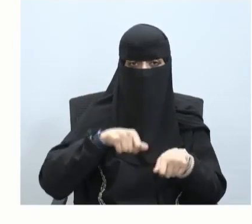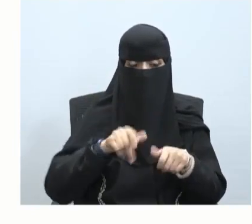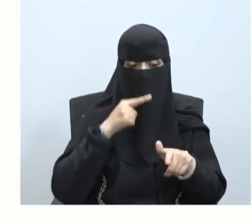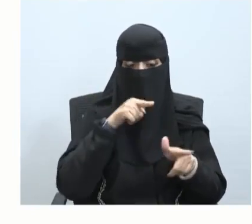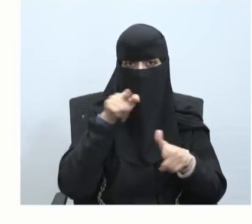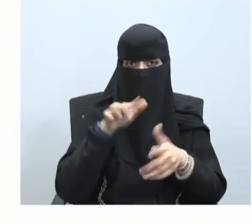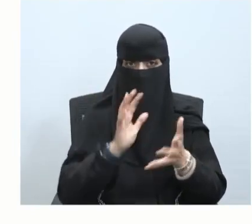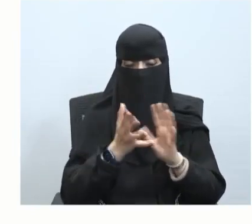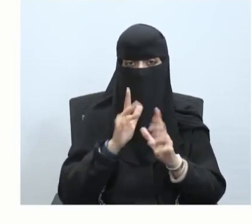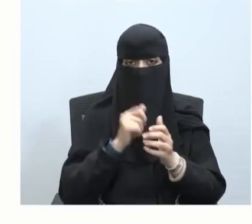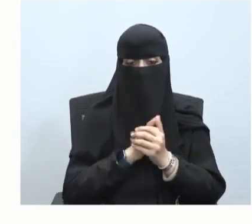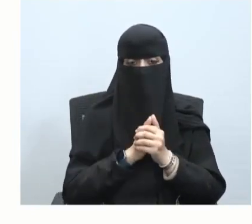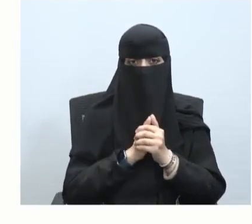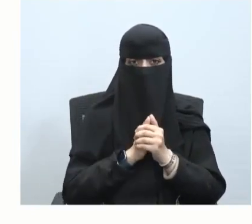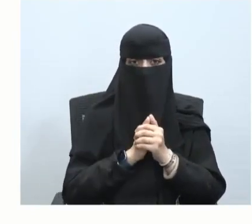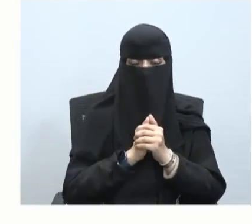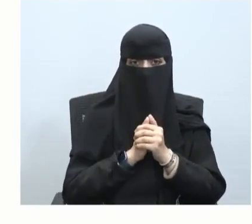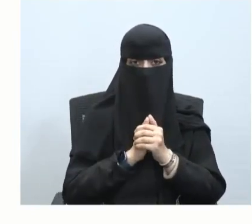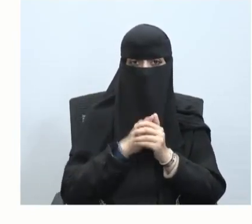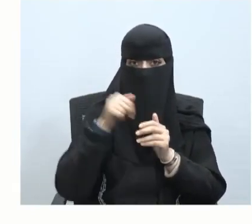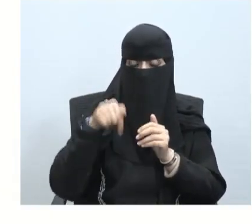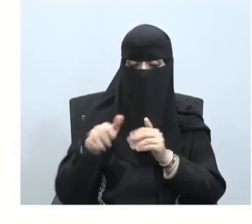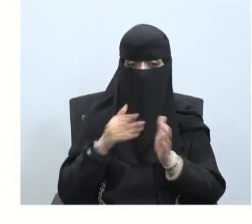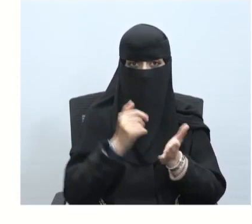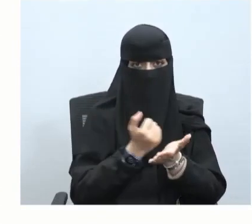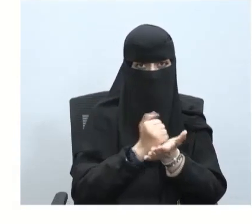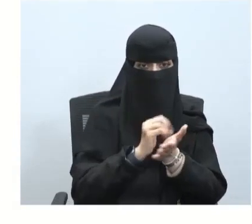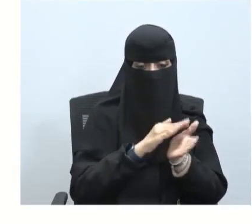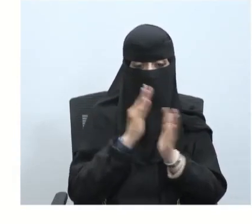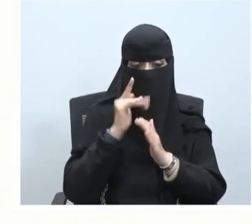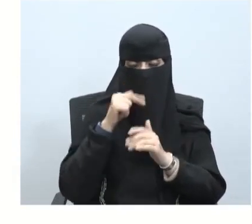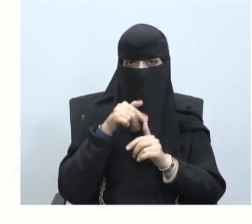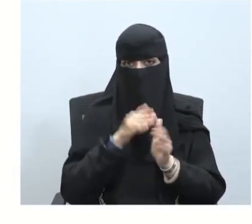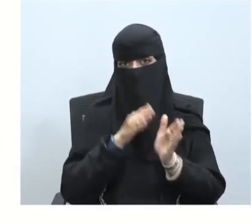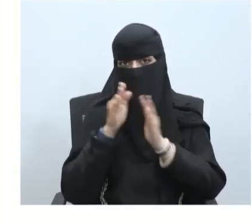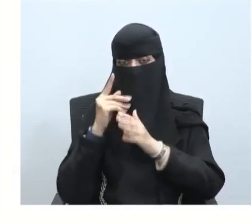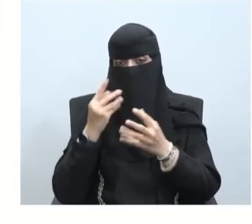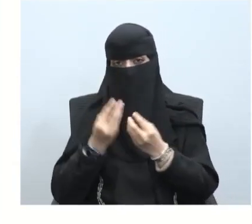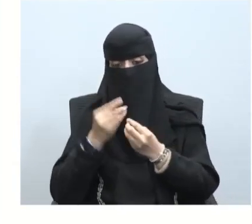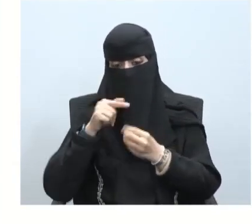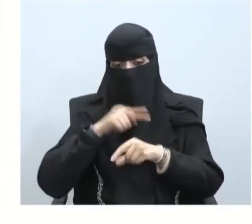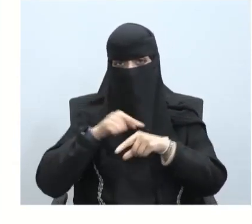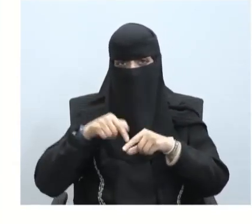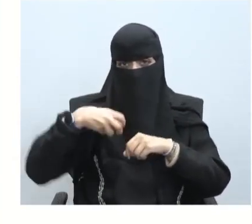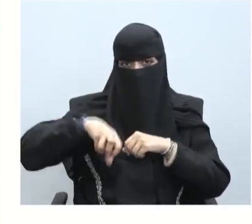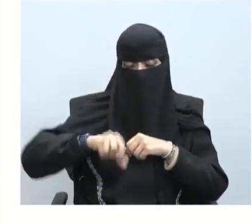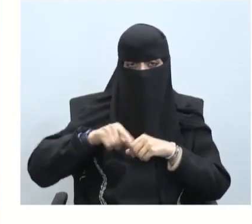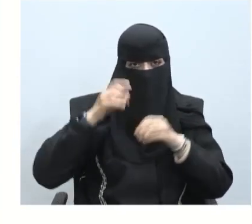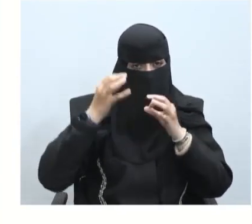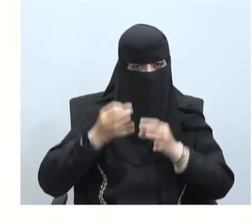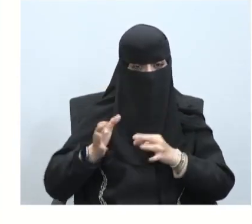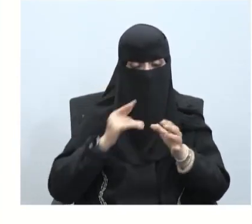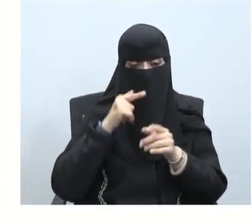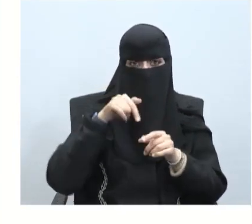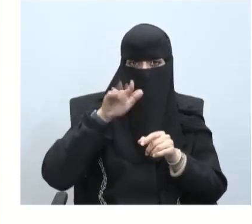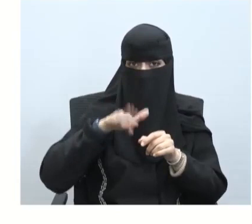هذه الكره الان نمسح ابنائي بناتي وننتقل واياكم الى فقره اتاكد